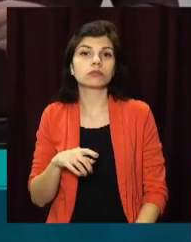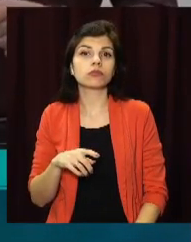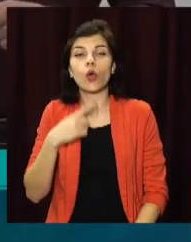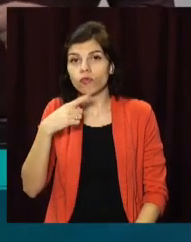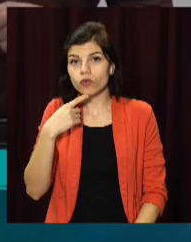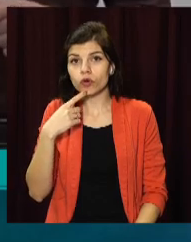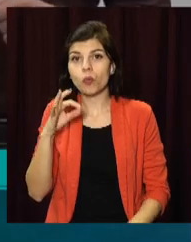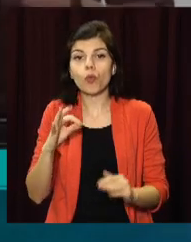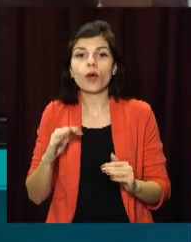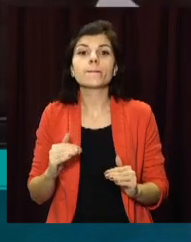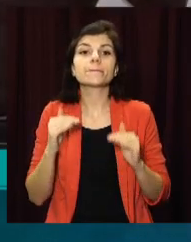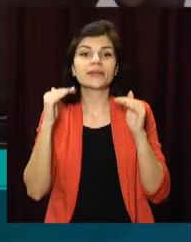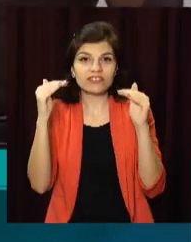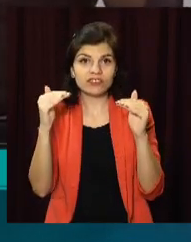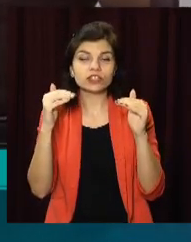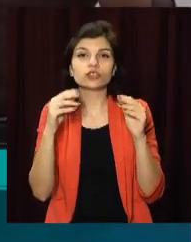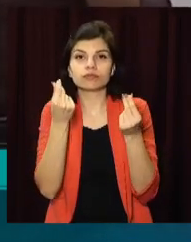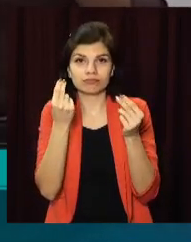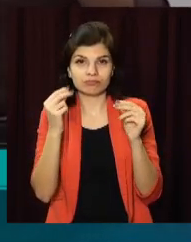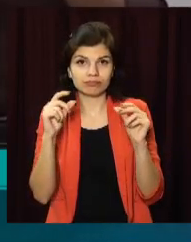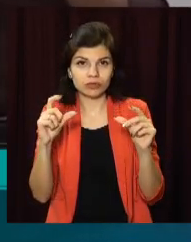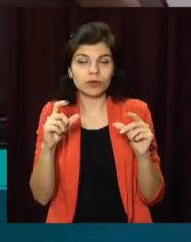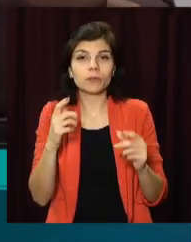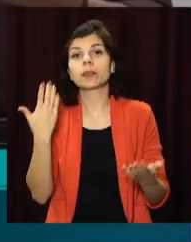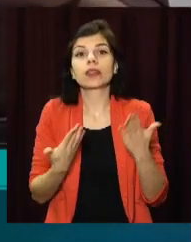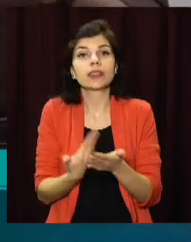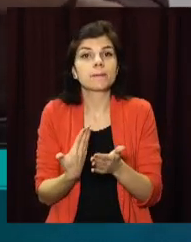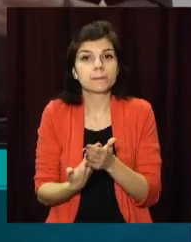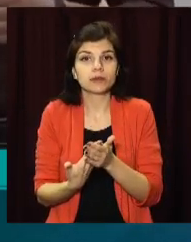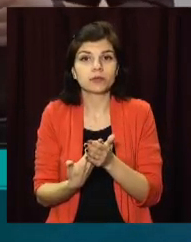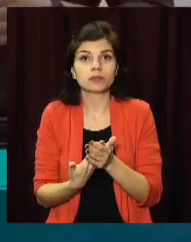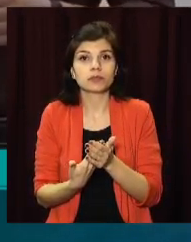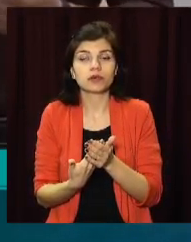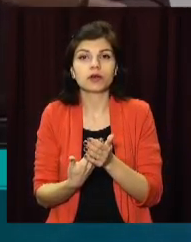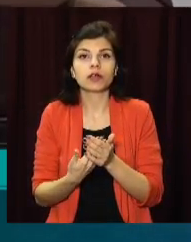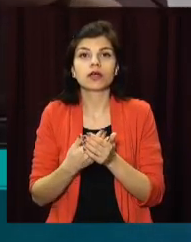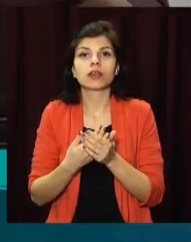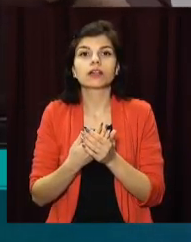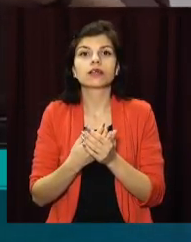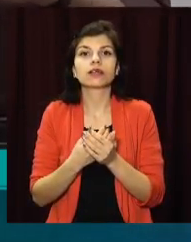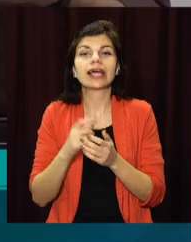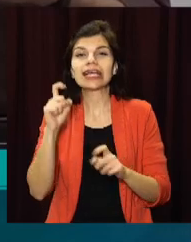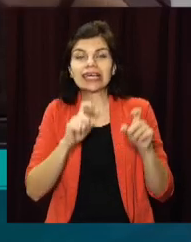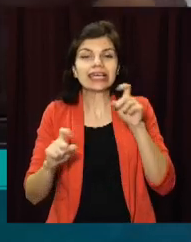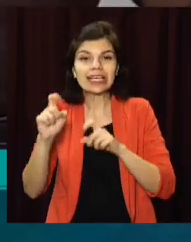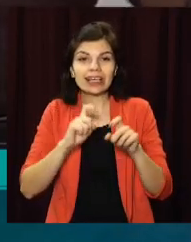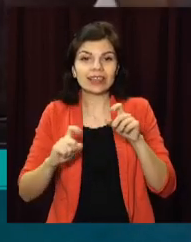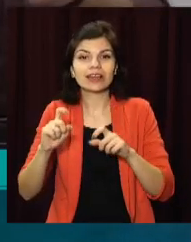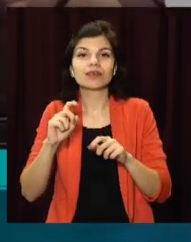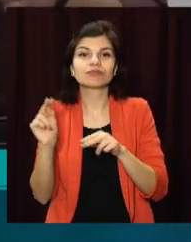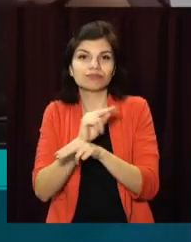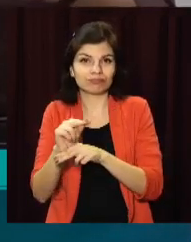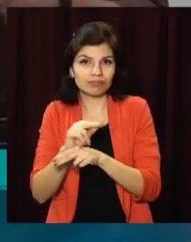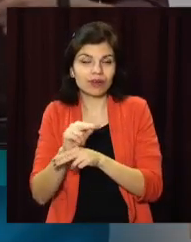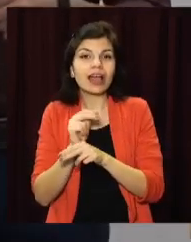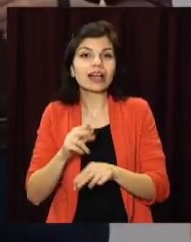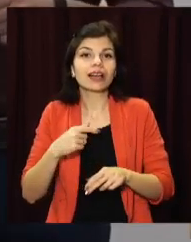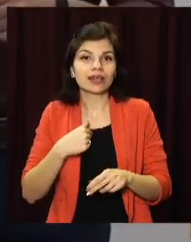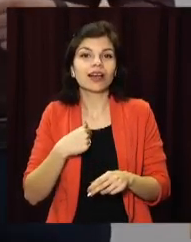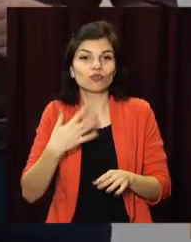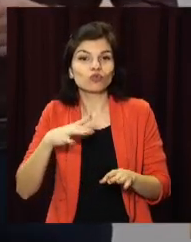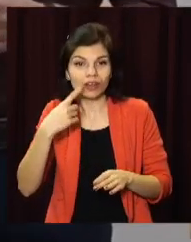про підвищення відповідних тарифів. Якщо, наприклад, на послуги з хіміотерапевтичного лікування, як я вам